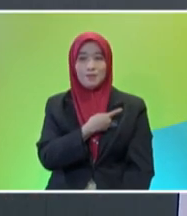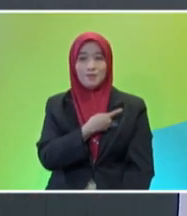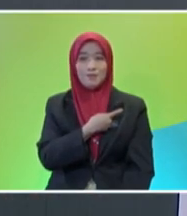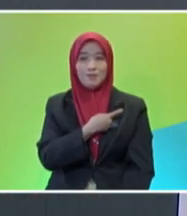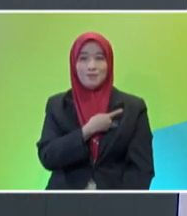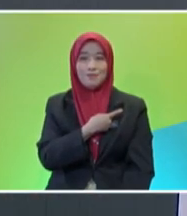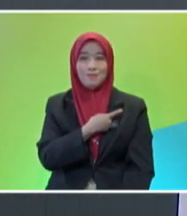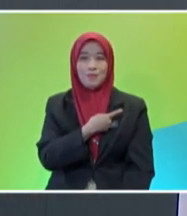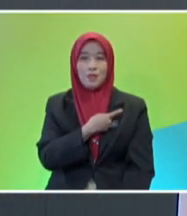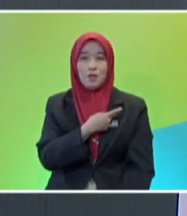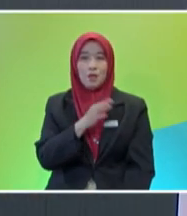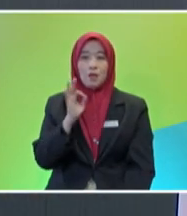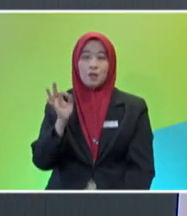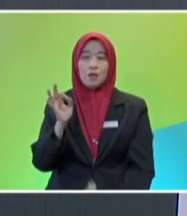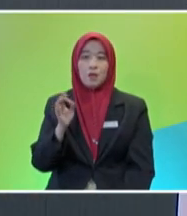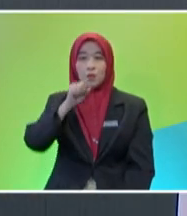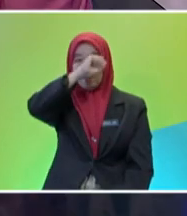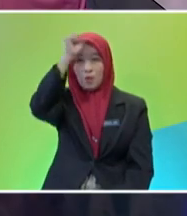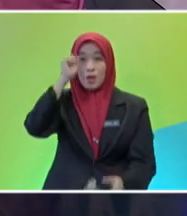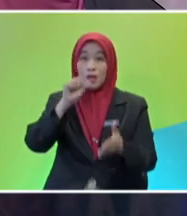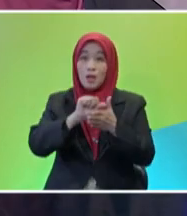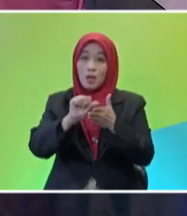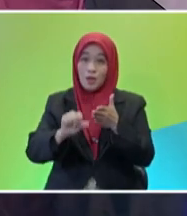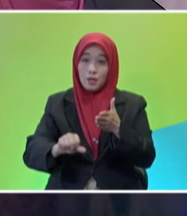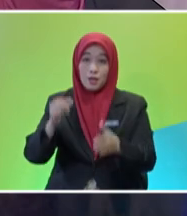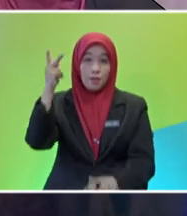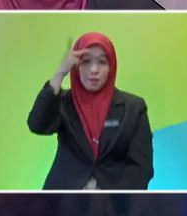Hidung. Okey, seterusnya soalan terakhir Irfan untuk puzzle ini.